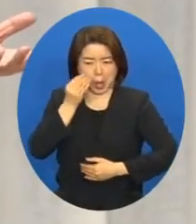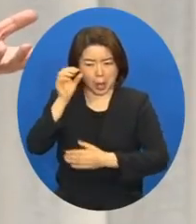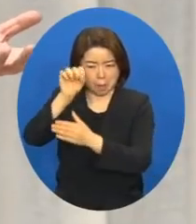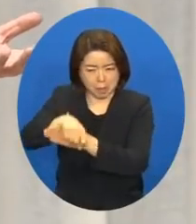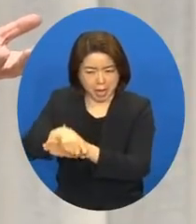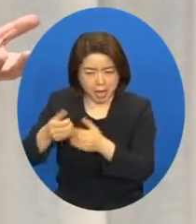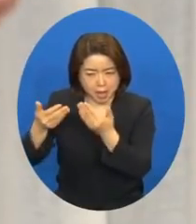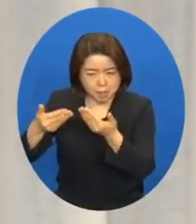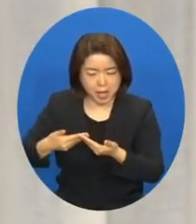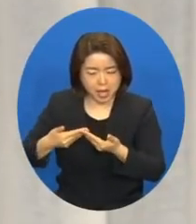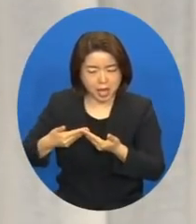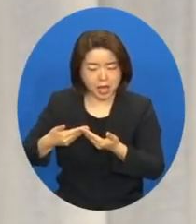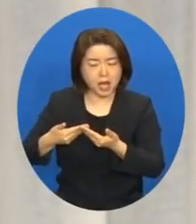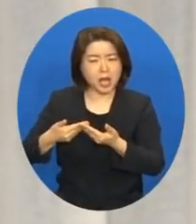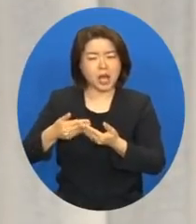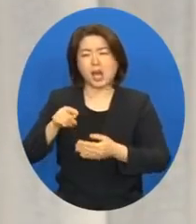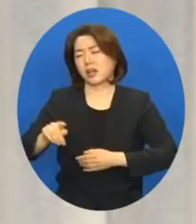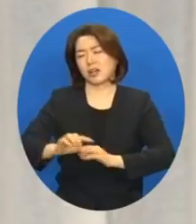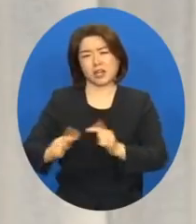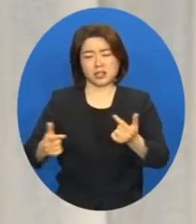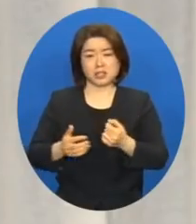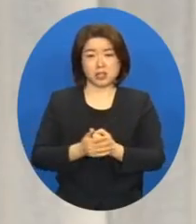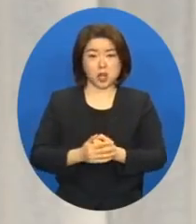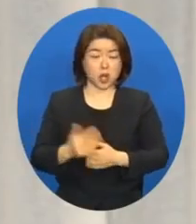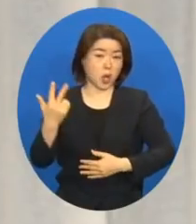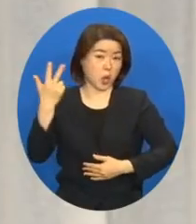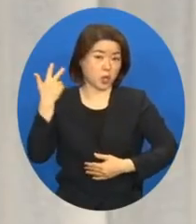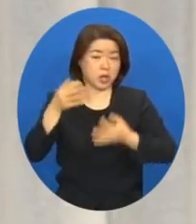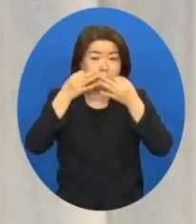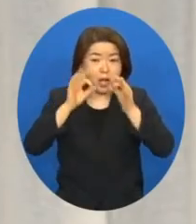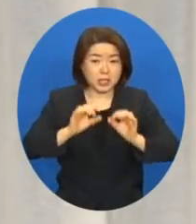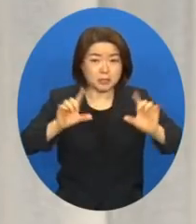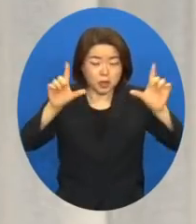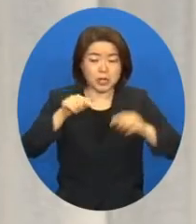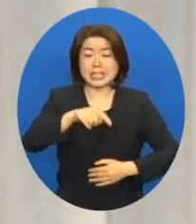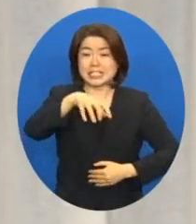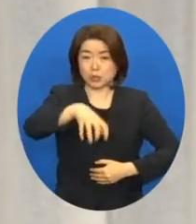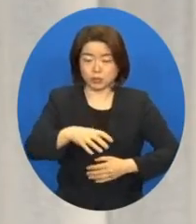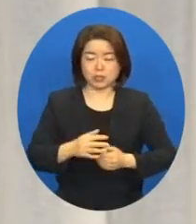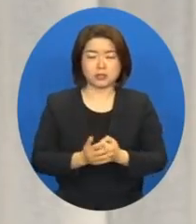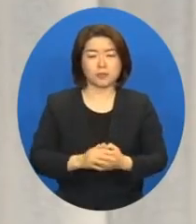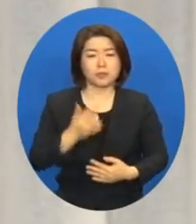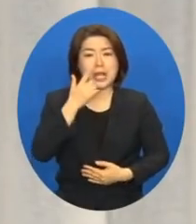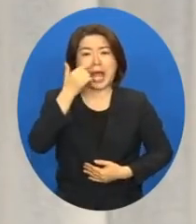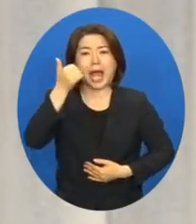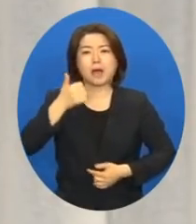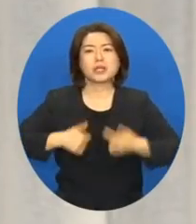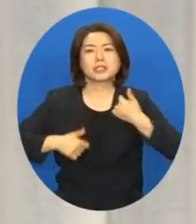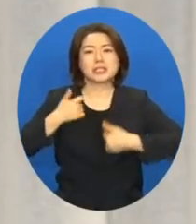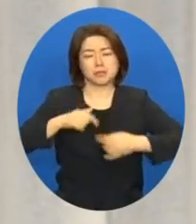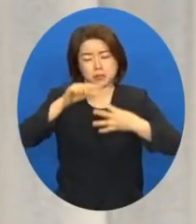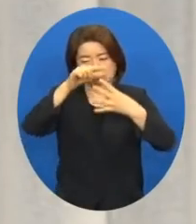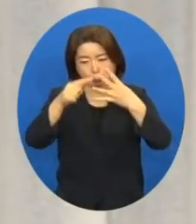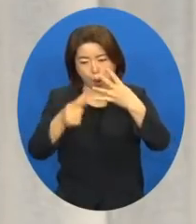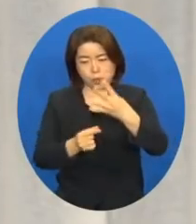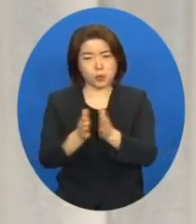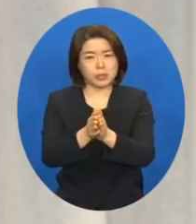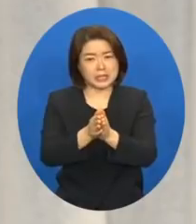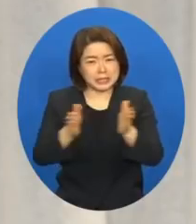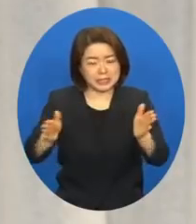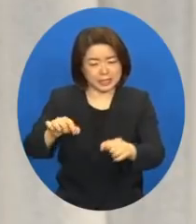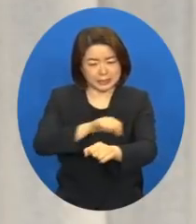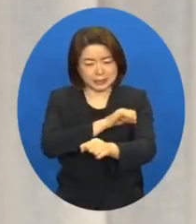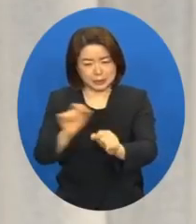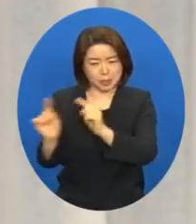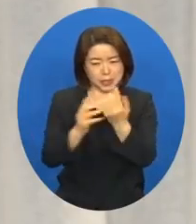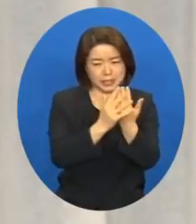게 아니에요. 지난 금요일에 이 자리에서 아버지의 기쁨이라는 프로젝트가 시작되는 특별한 집회를